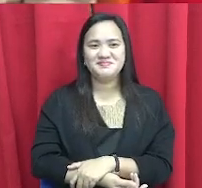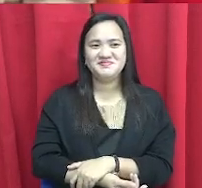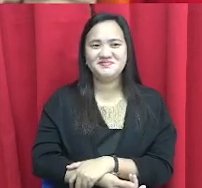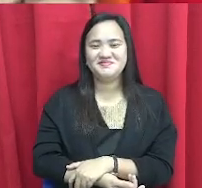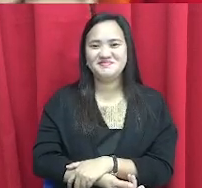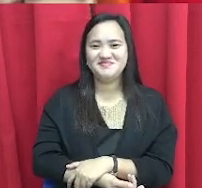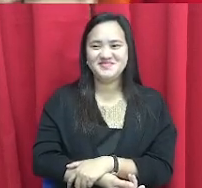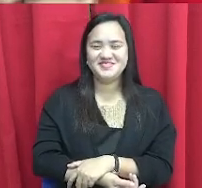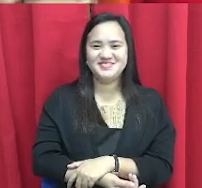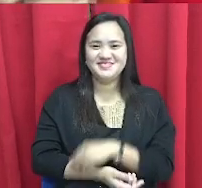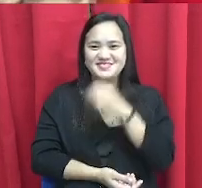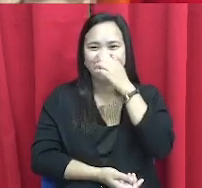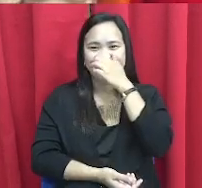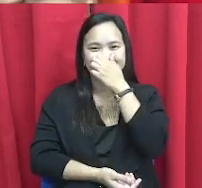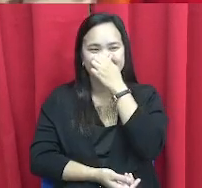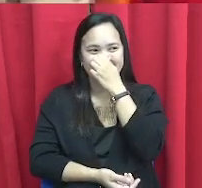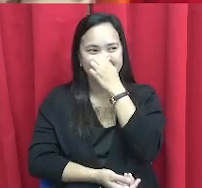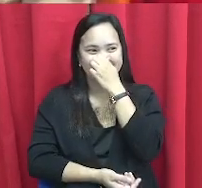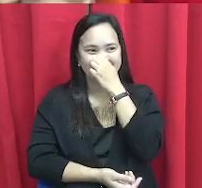mga tatay